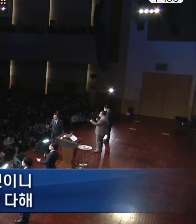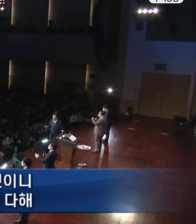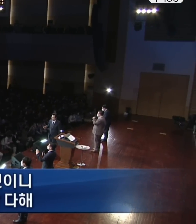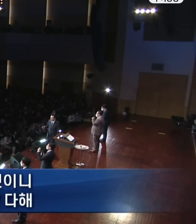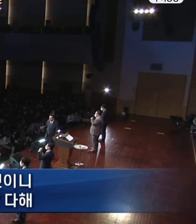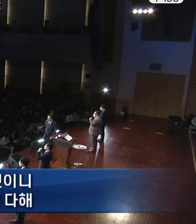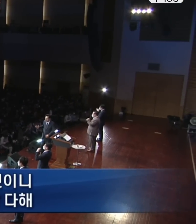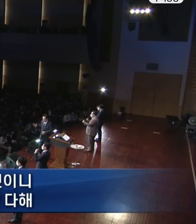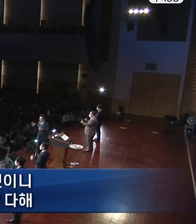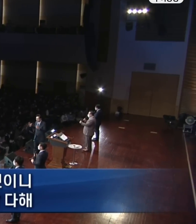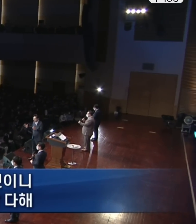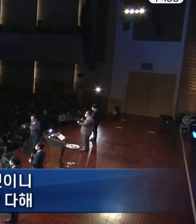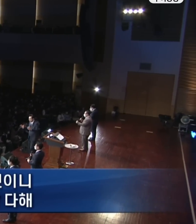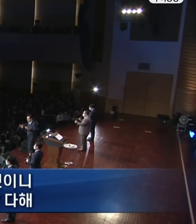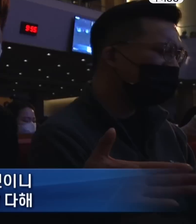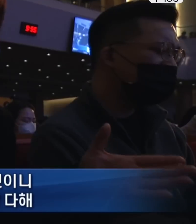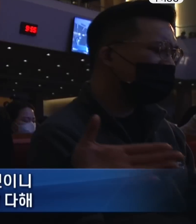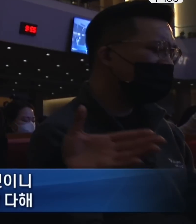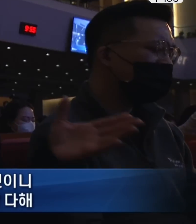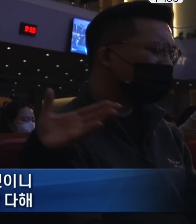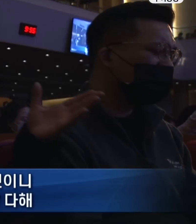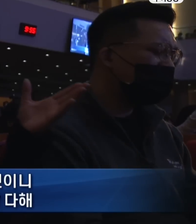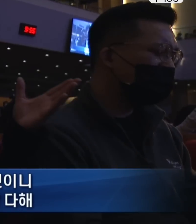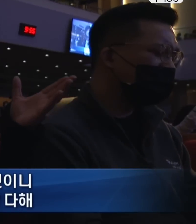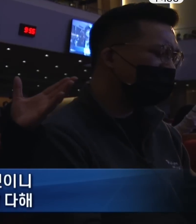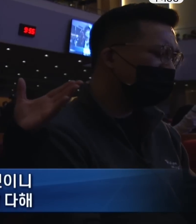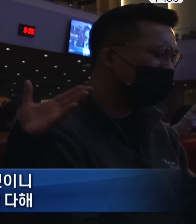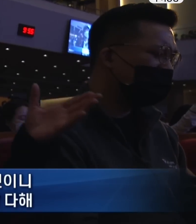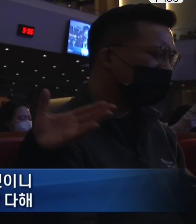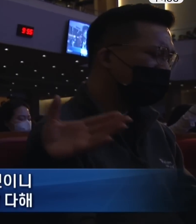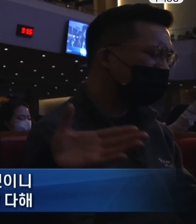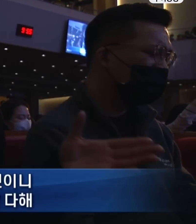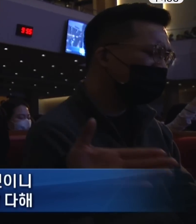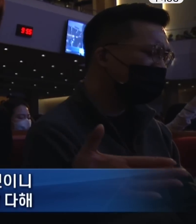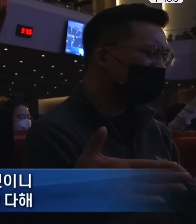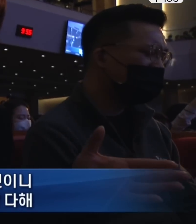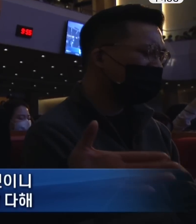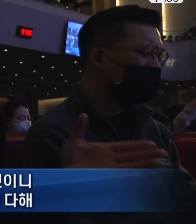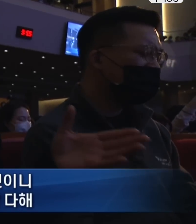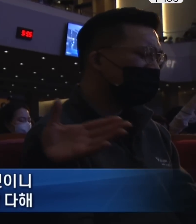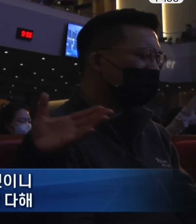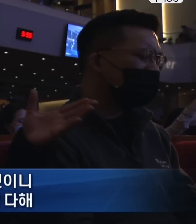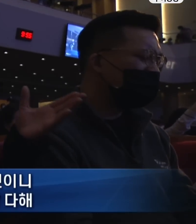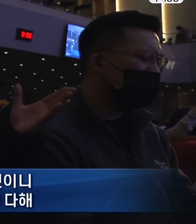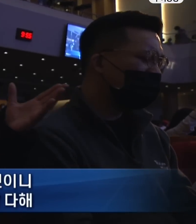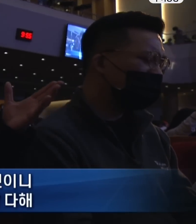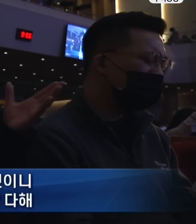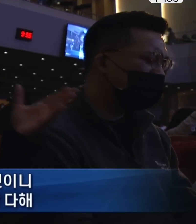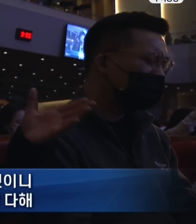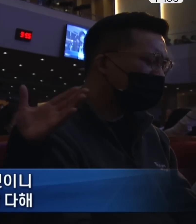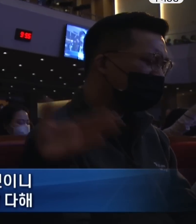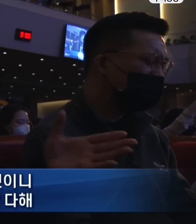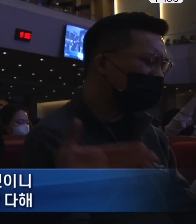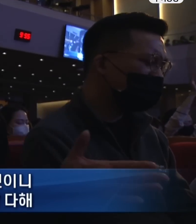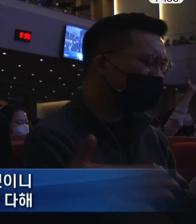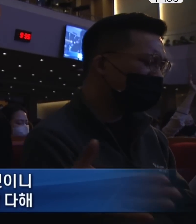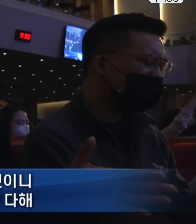간절히 원합니다. 아비로우시고 은혜로우신 우리 아버지 하나님 감사합니다. 하나님 아버지, 오늘 밤에